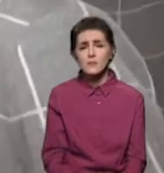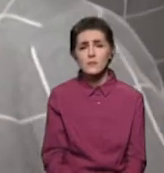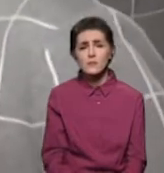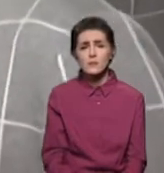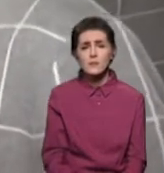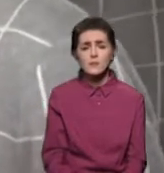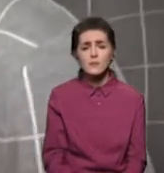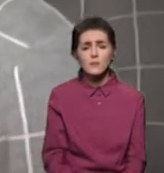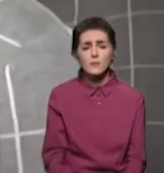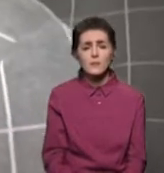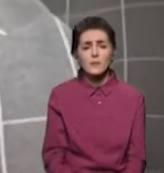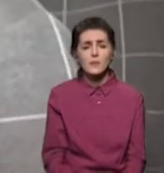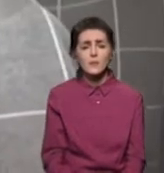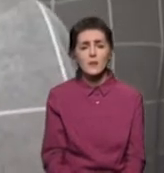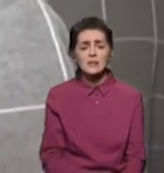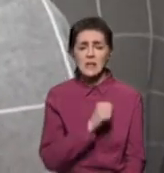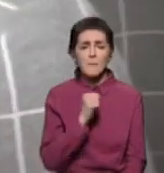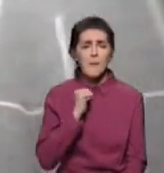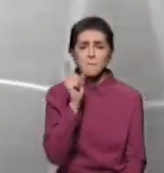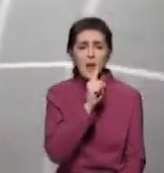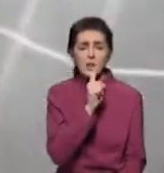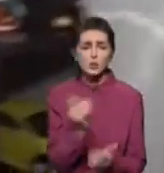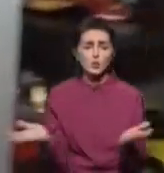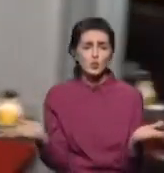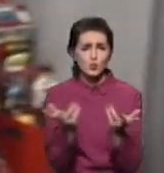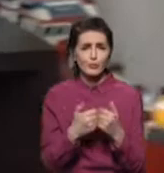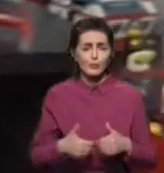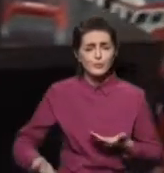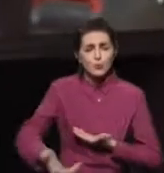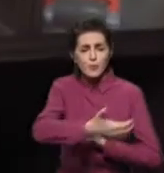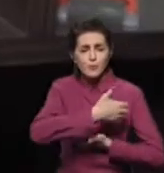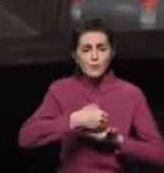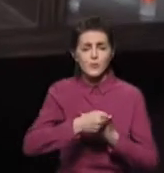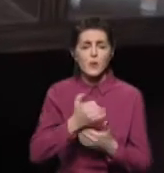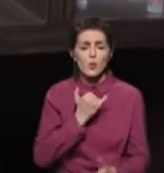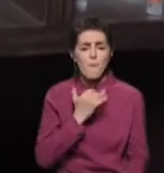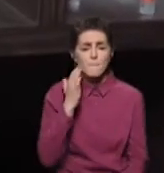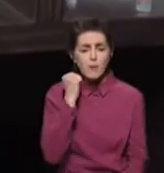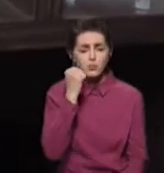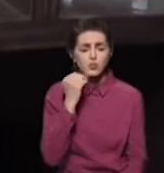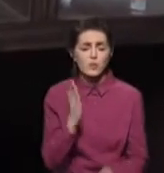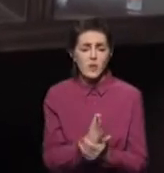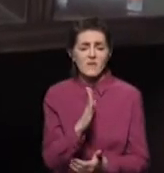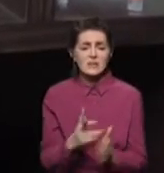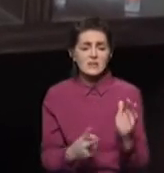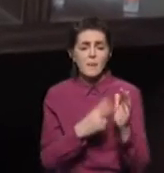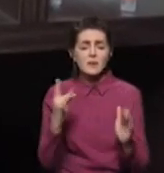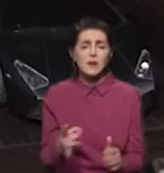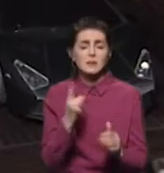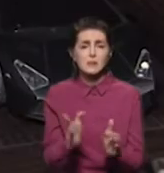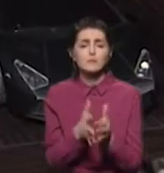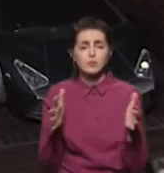Это еще очень маленькая коллекция. У меня у бабушки лежит раза в 7 больше, чем тут